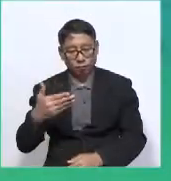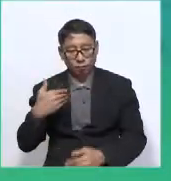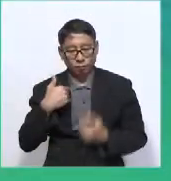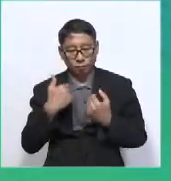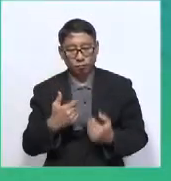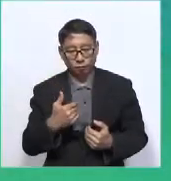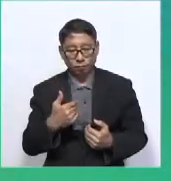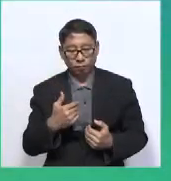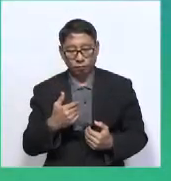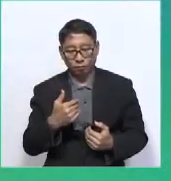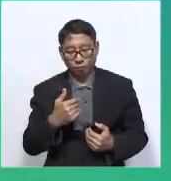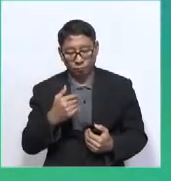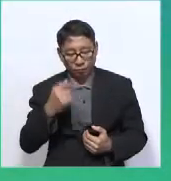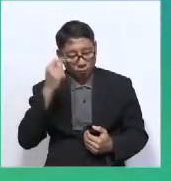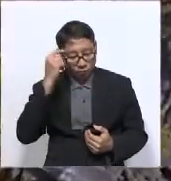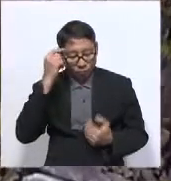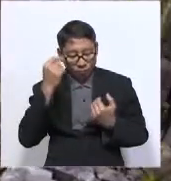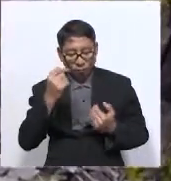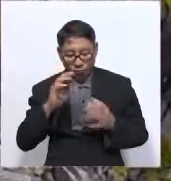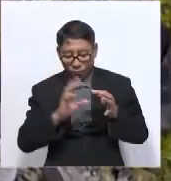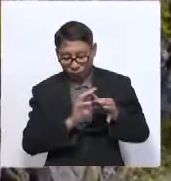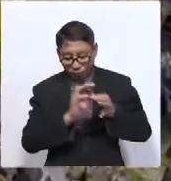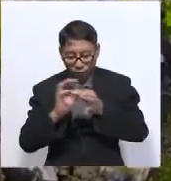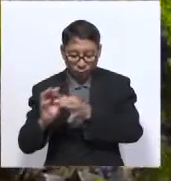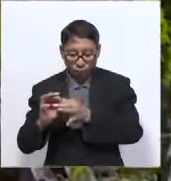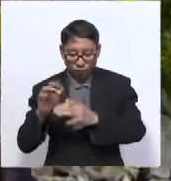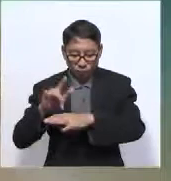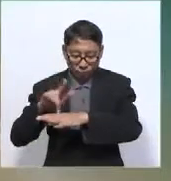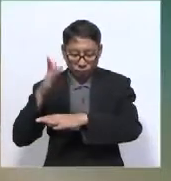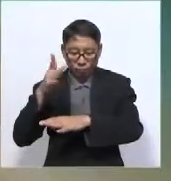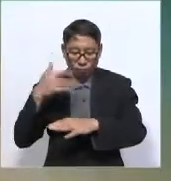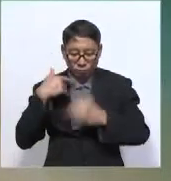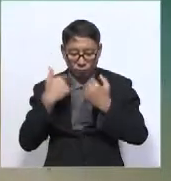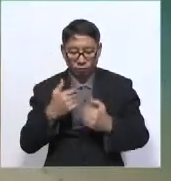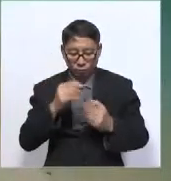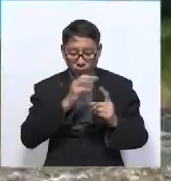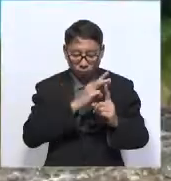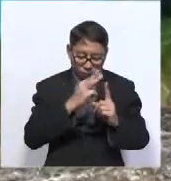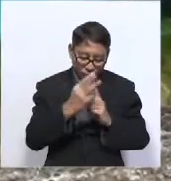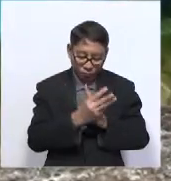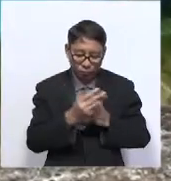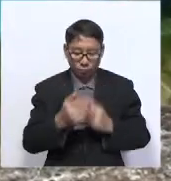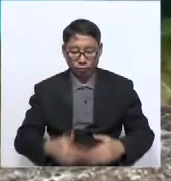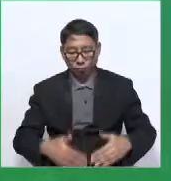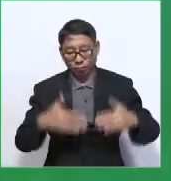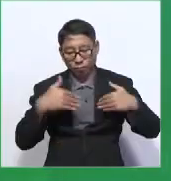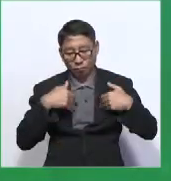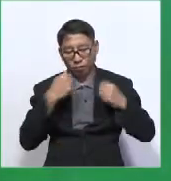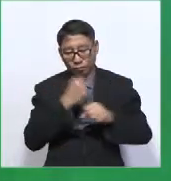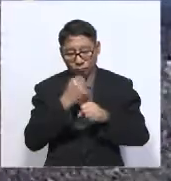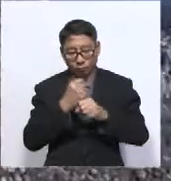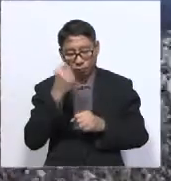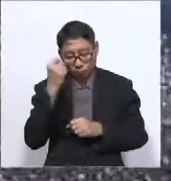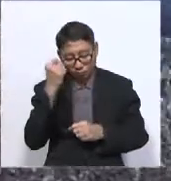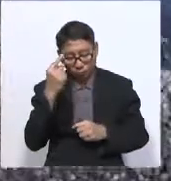ยอาศัยมรดกทางธรณีเป็นสื่อกลางเชื่อมโยงมรดกทางธรรมชาติมรดกทางวัฒนธรรมและวิถีชีวิตเพื่อสร้าง